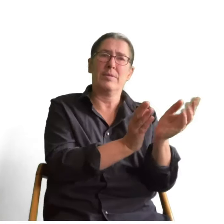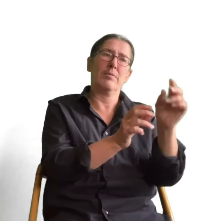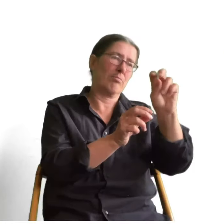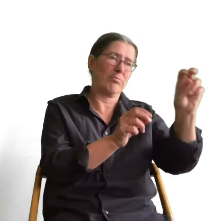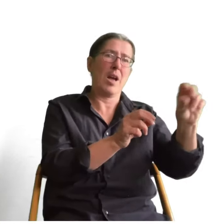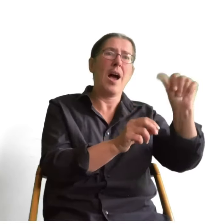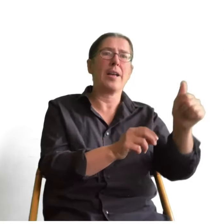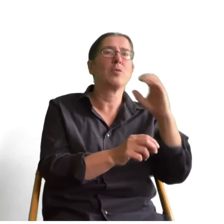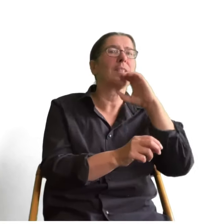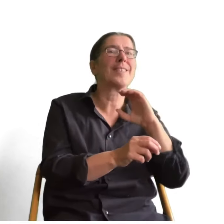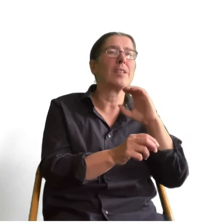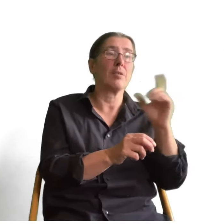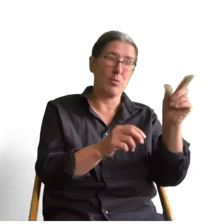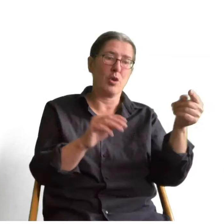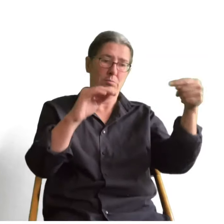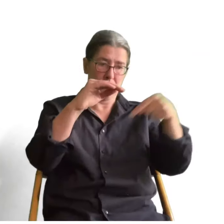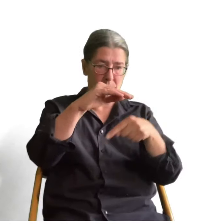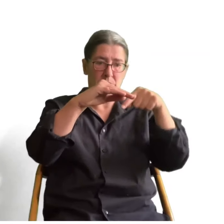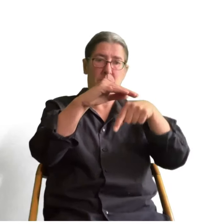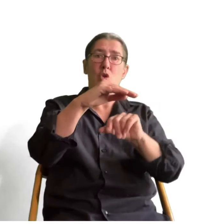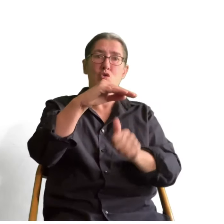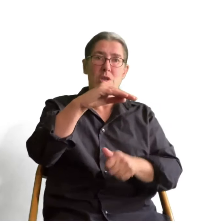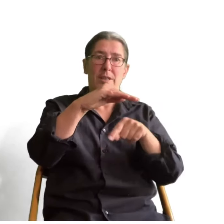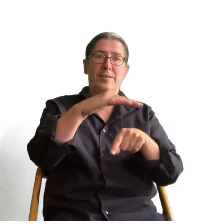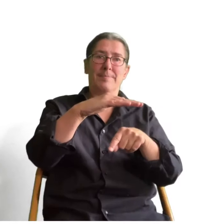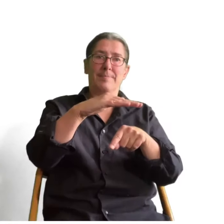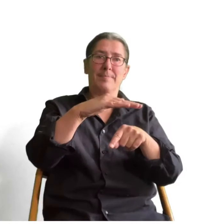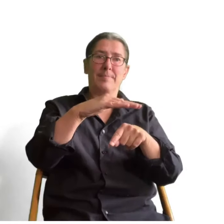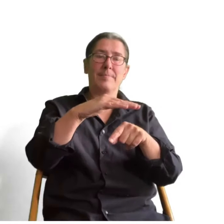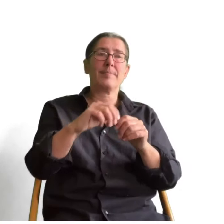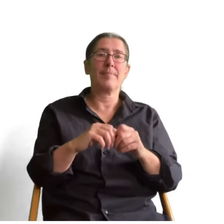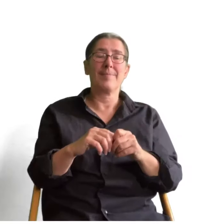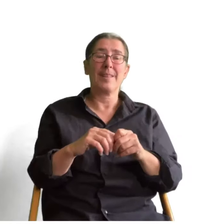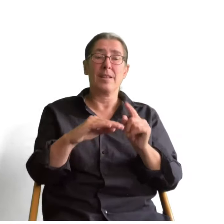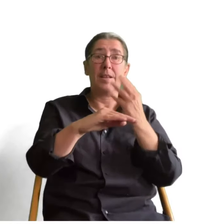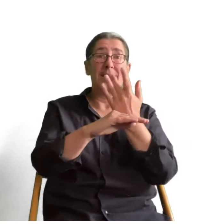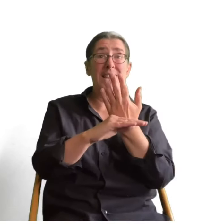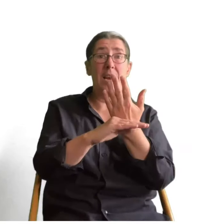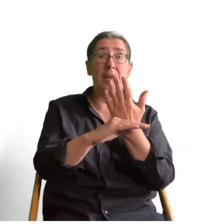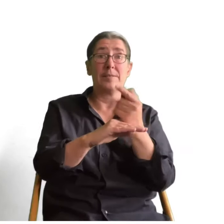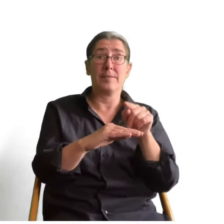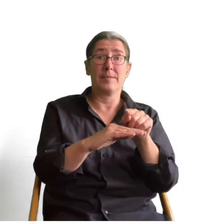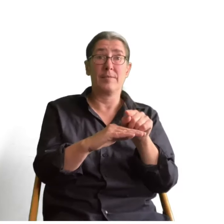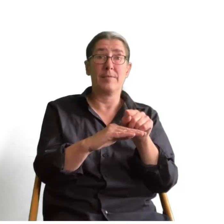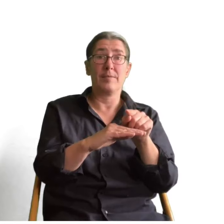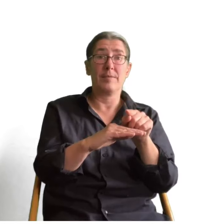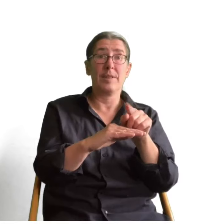in 100 Cent. So, und der Zähler,